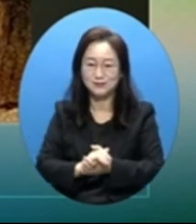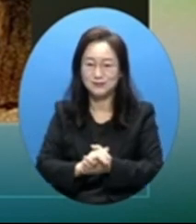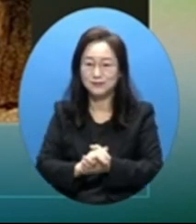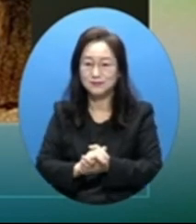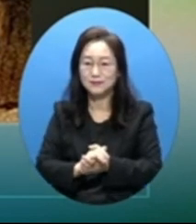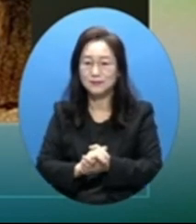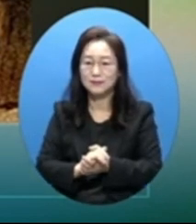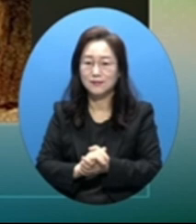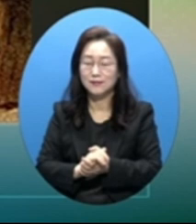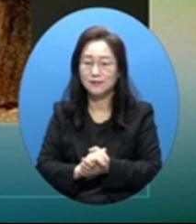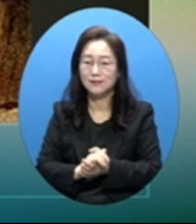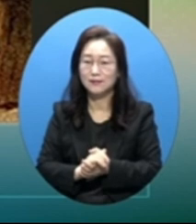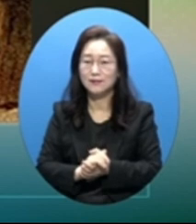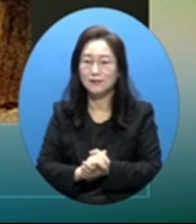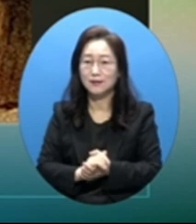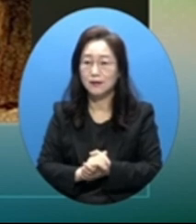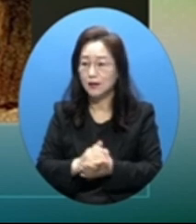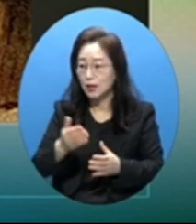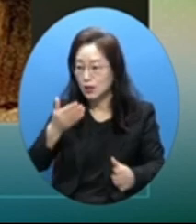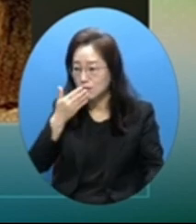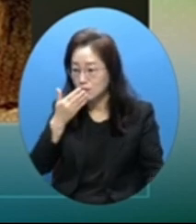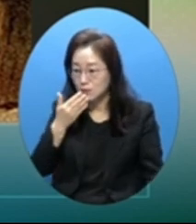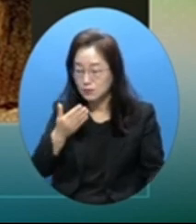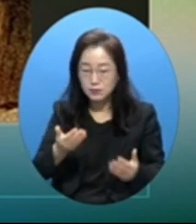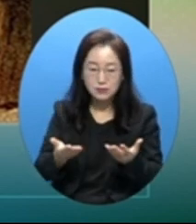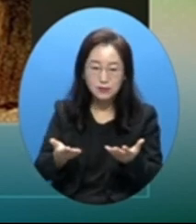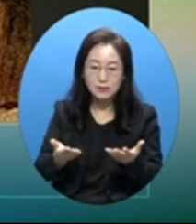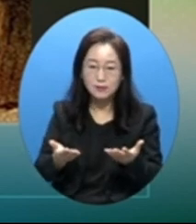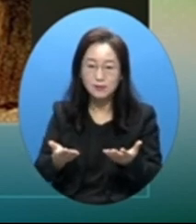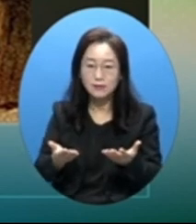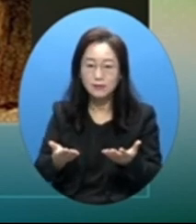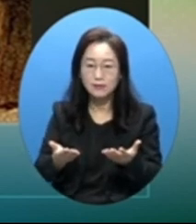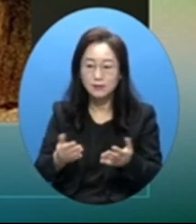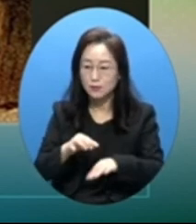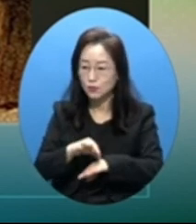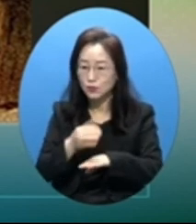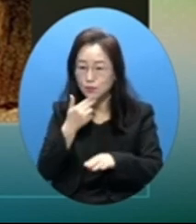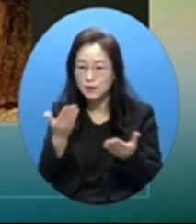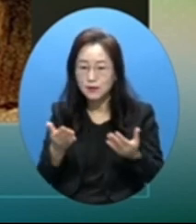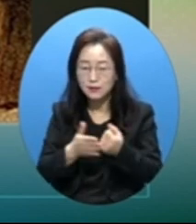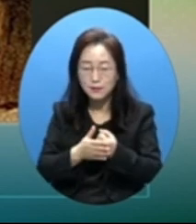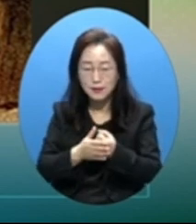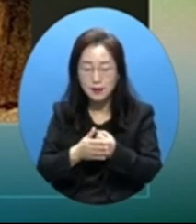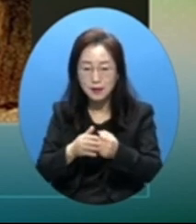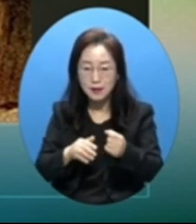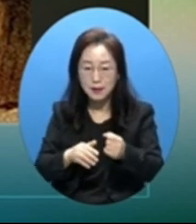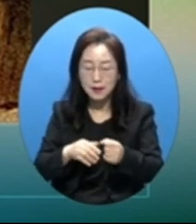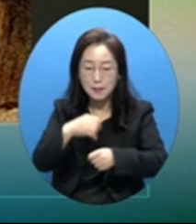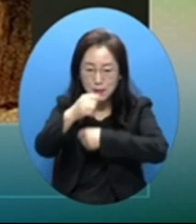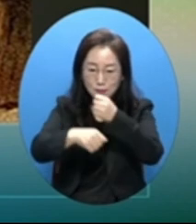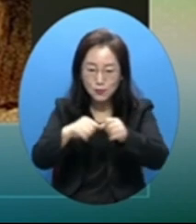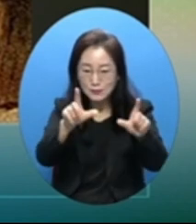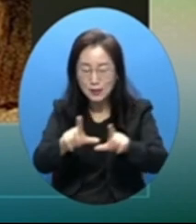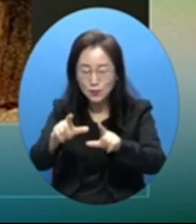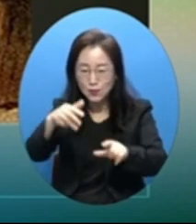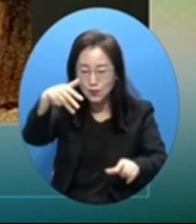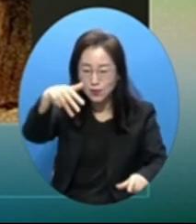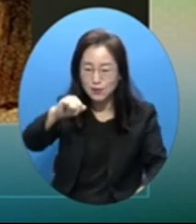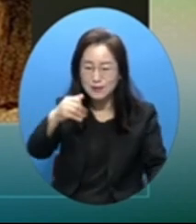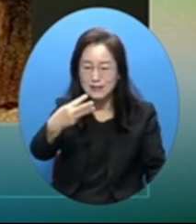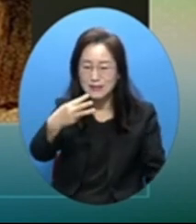마땅히 목을 고기가 없어서 그 당시 야생 칠면조 그것을